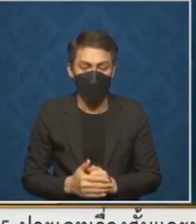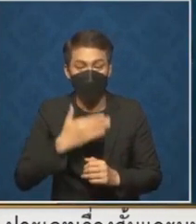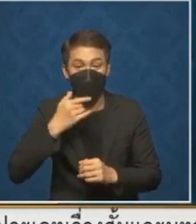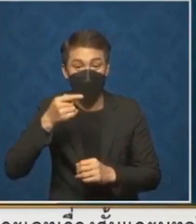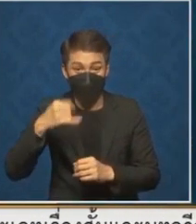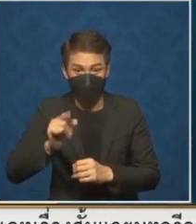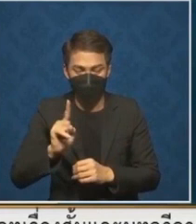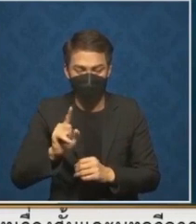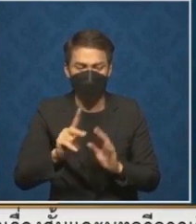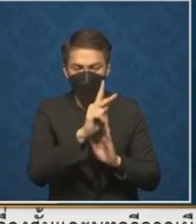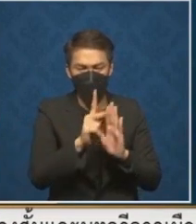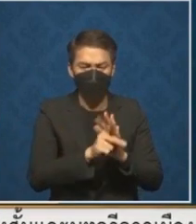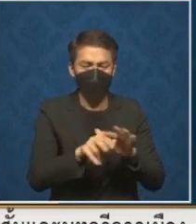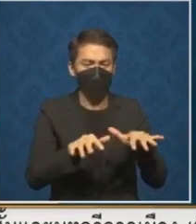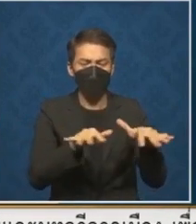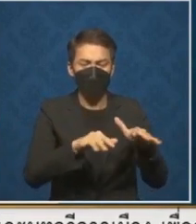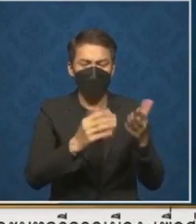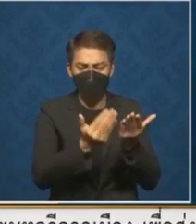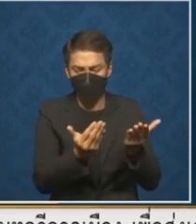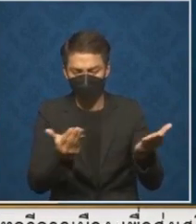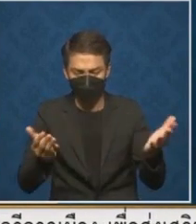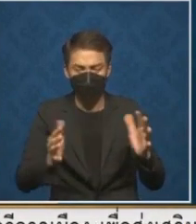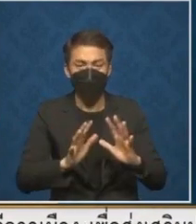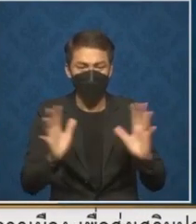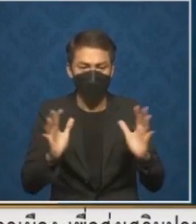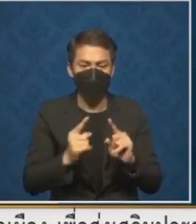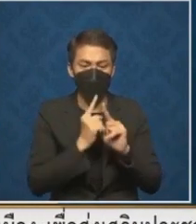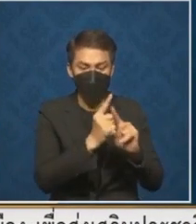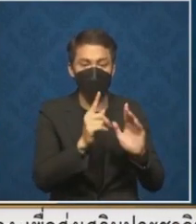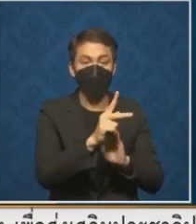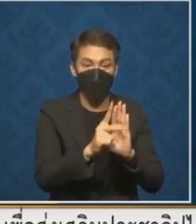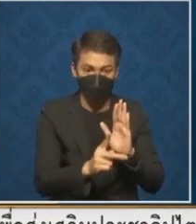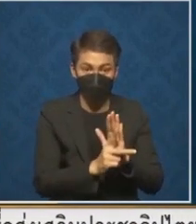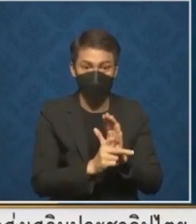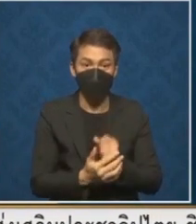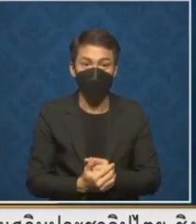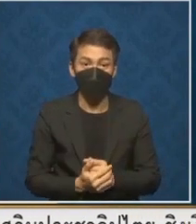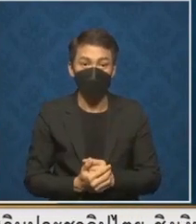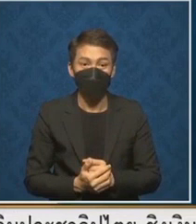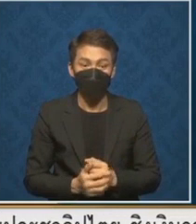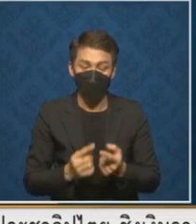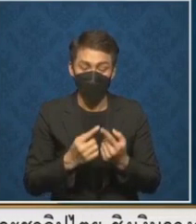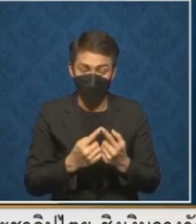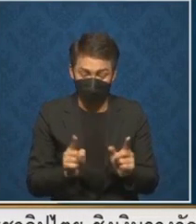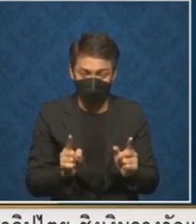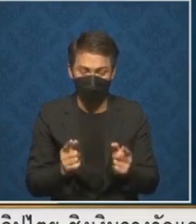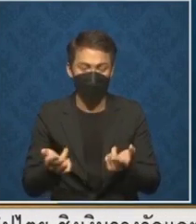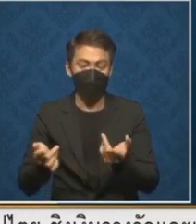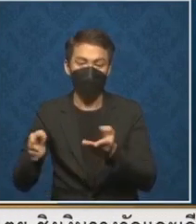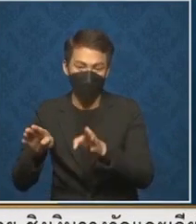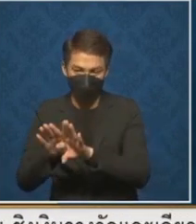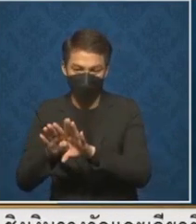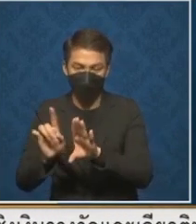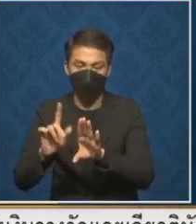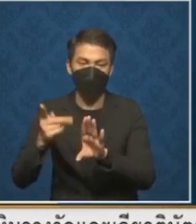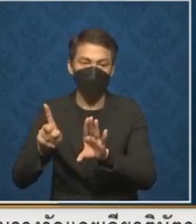องเหองทองอกรากฏหมายทั่วไปเยอะมากเลยที่สามารถปดทำกฏหมายแต่ท่านไปปิดโดย